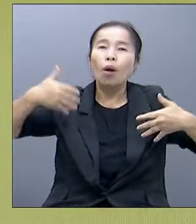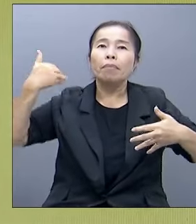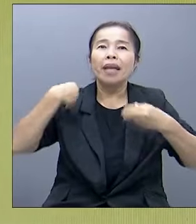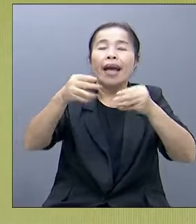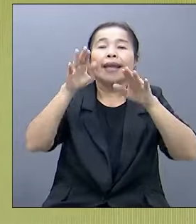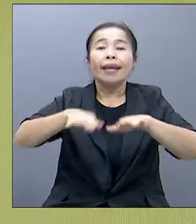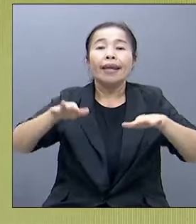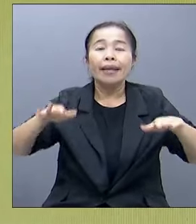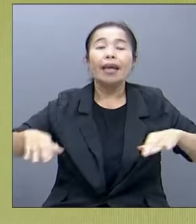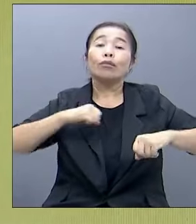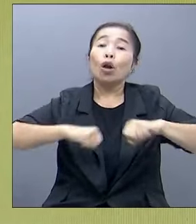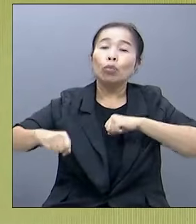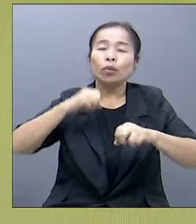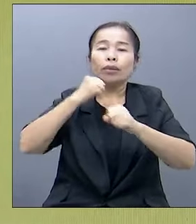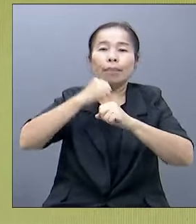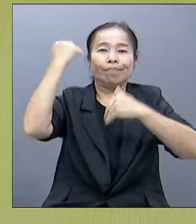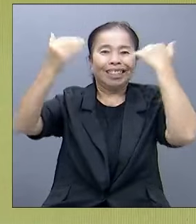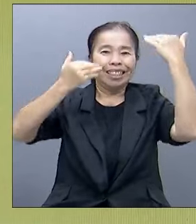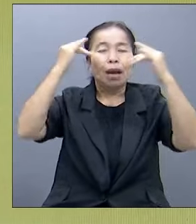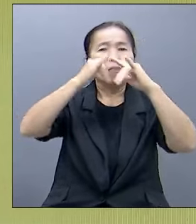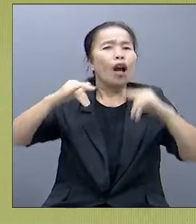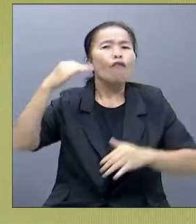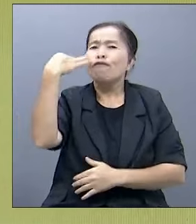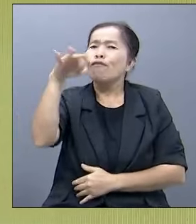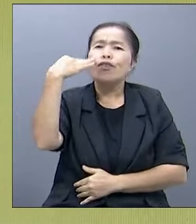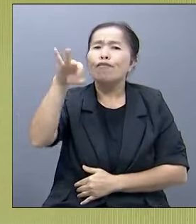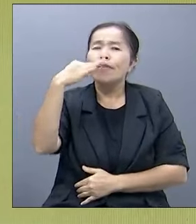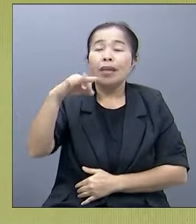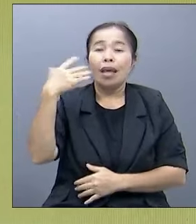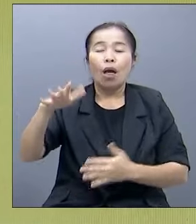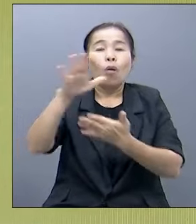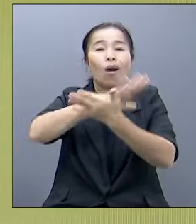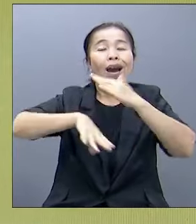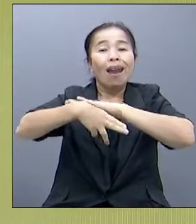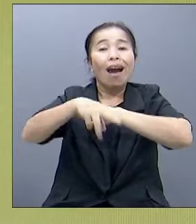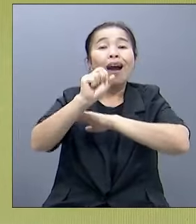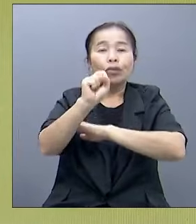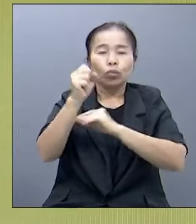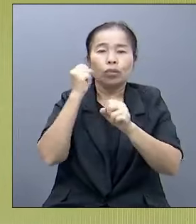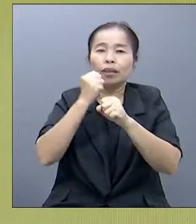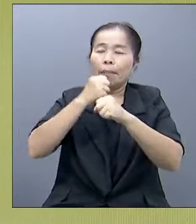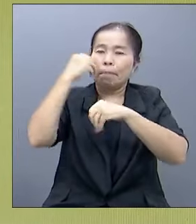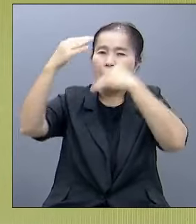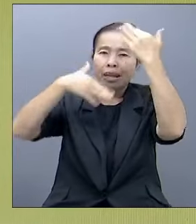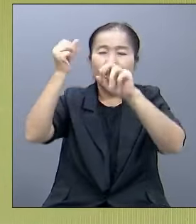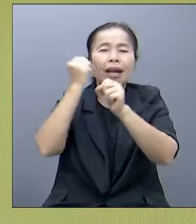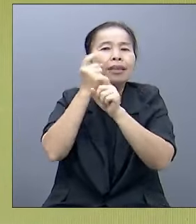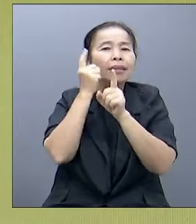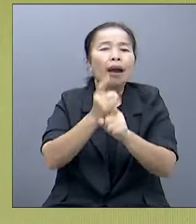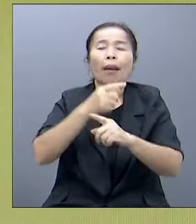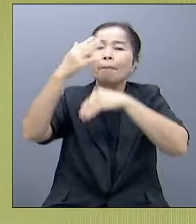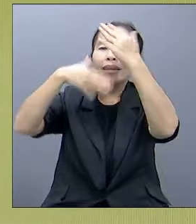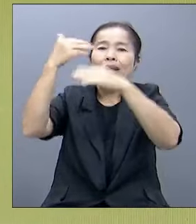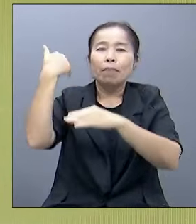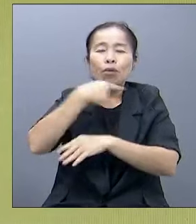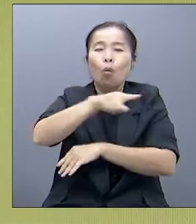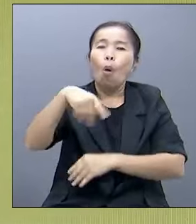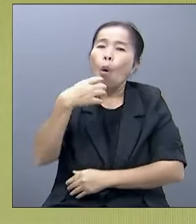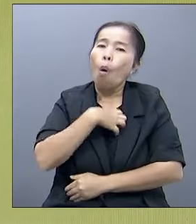ะได้ไปทำกิจกรรมเข้าค่ายฟรีด้วยนะคะแล้วก็หลักสูตรนี้นะคะก็จะพัฒนานะคะไปตามยุคสมัยแล้วก็ความต้องการของผู้ใ